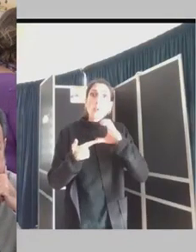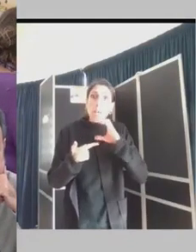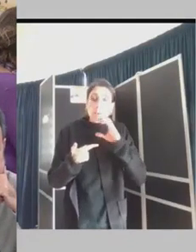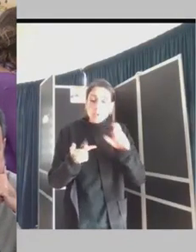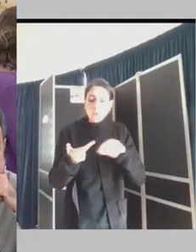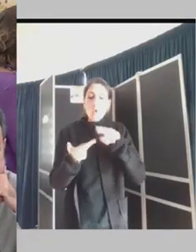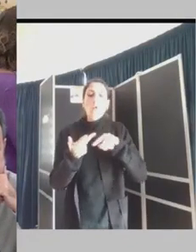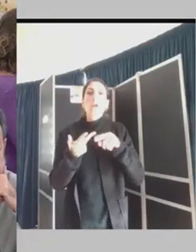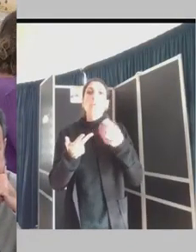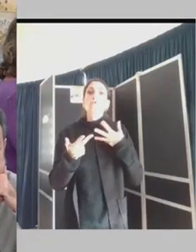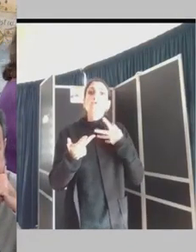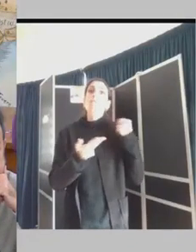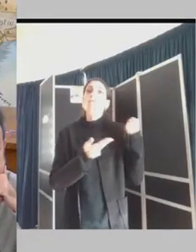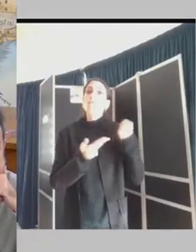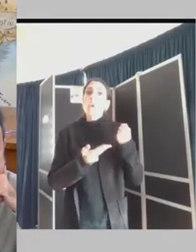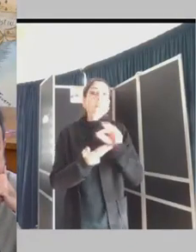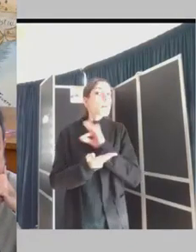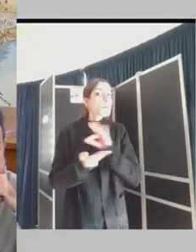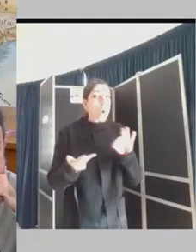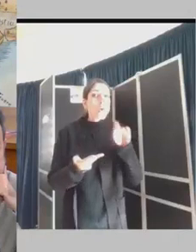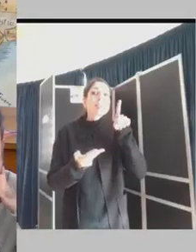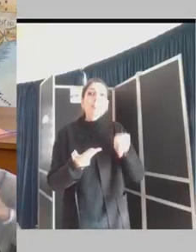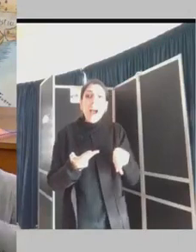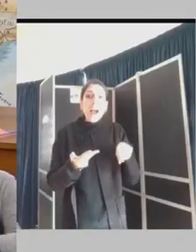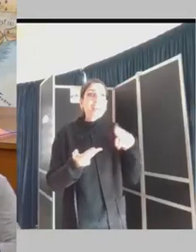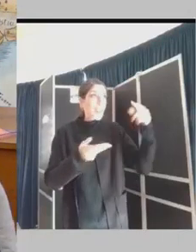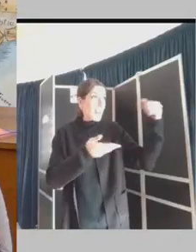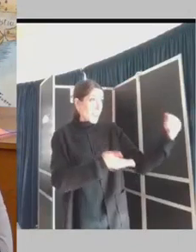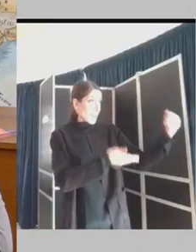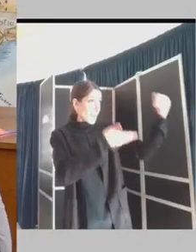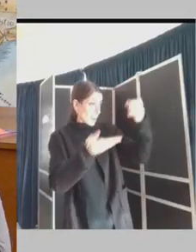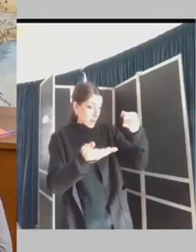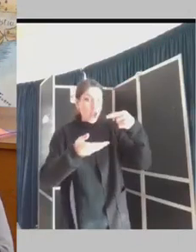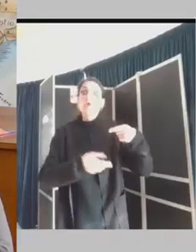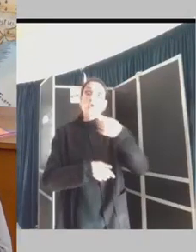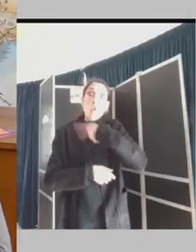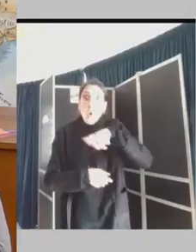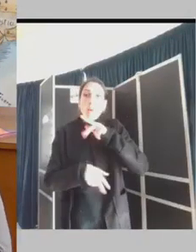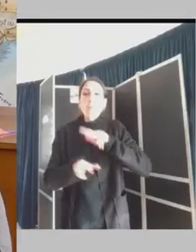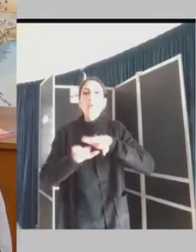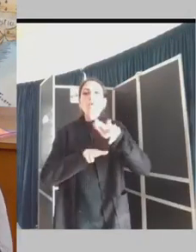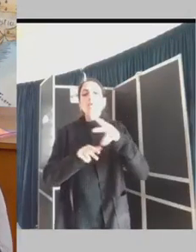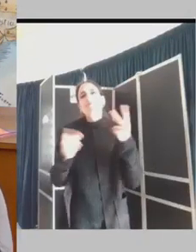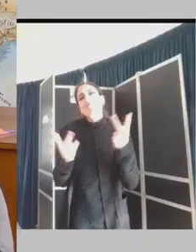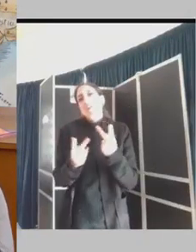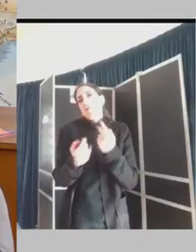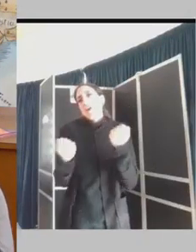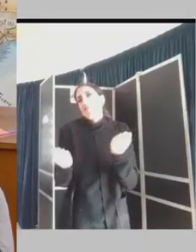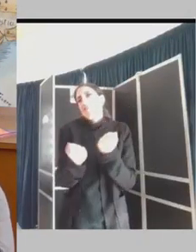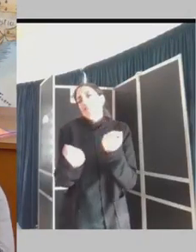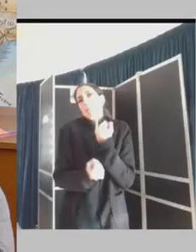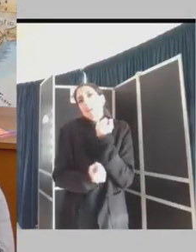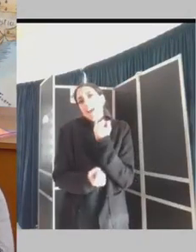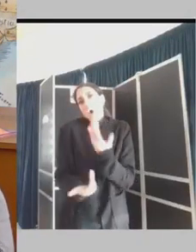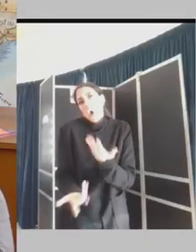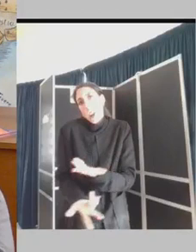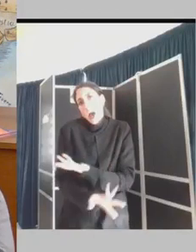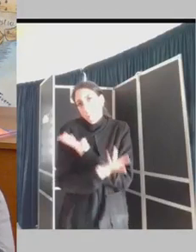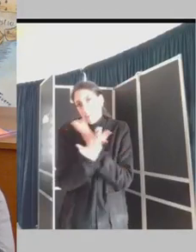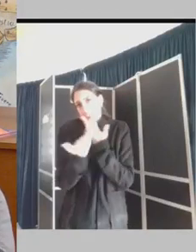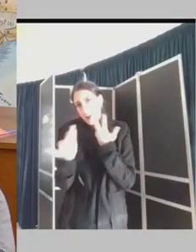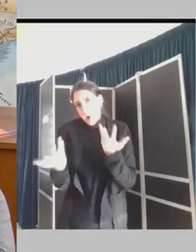far sì che praticamente anche il municipio, nelle sue piccolissime attività, noi siamo l'ultimo anello